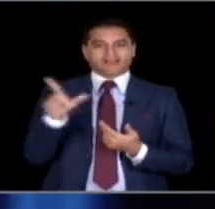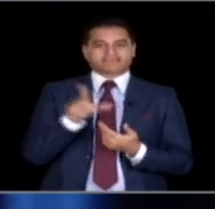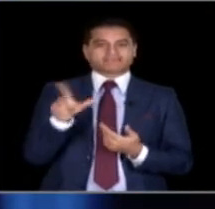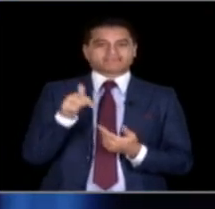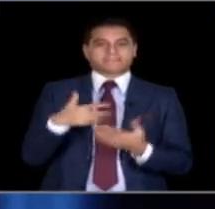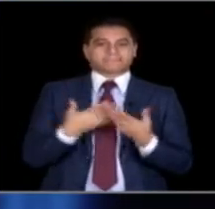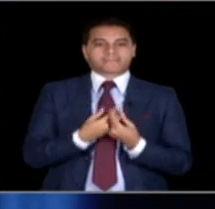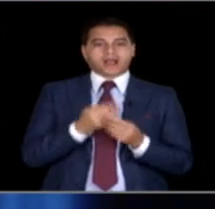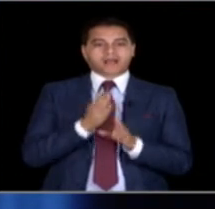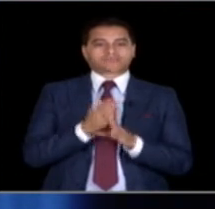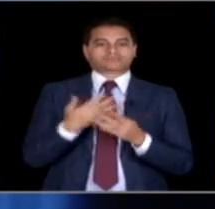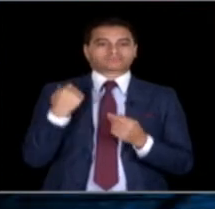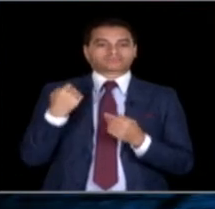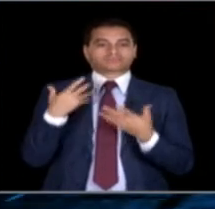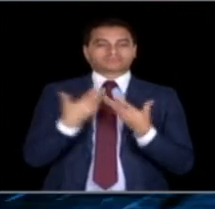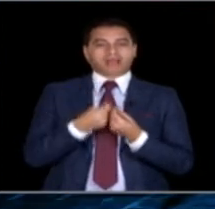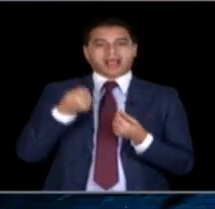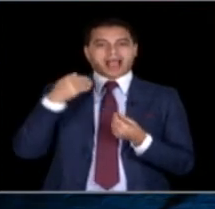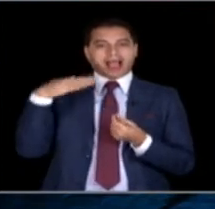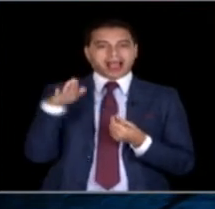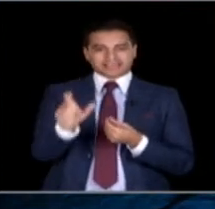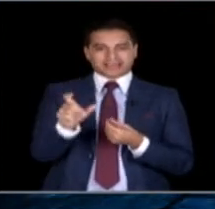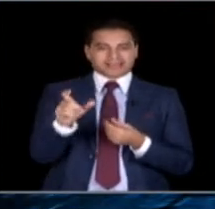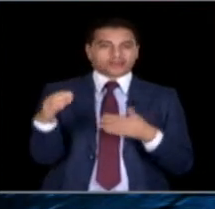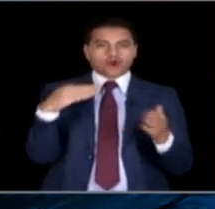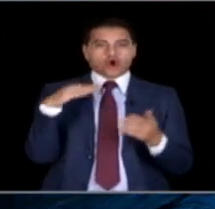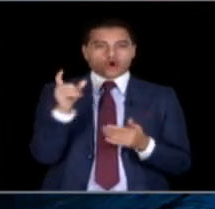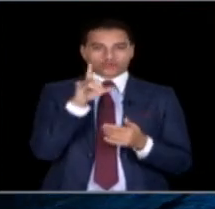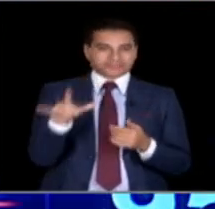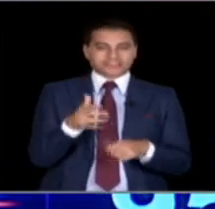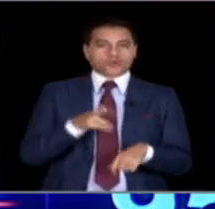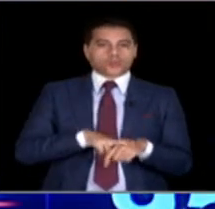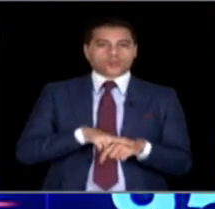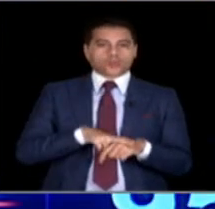كان معاه مين في البطولة؟ كان حسن حسني طبعاً، و